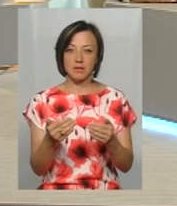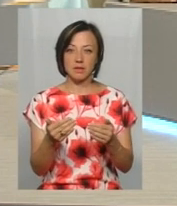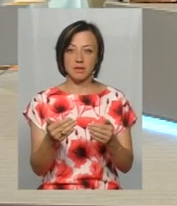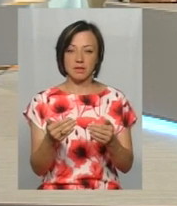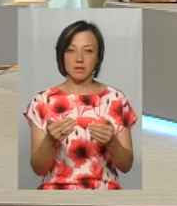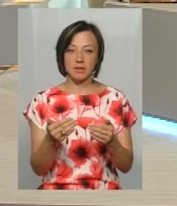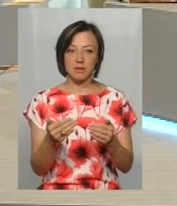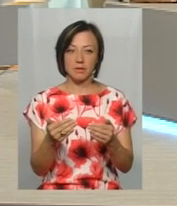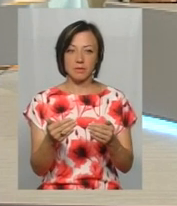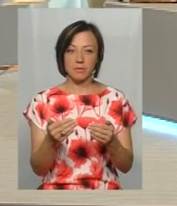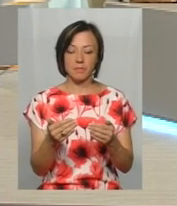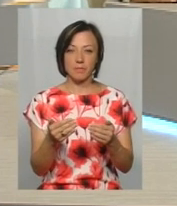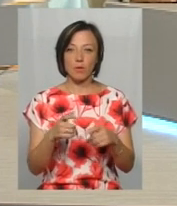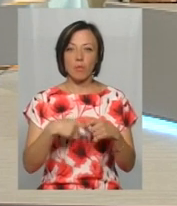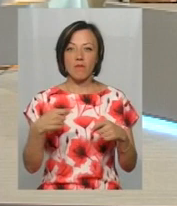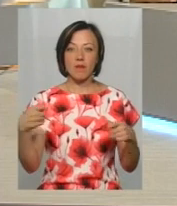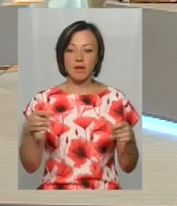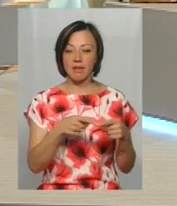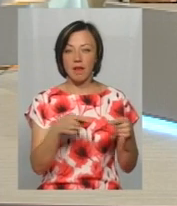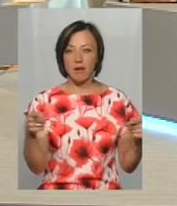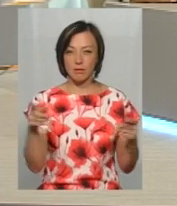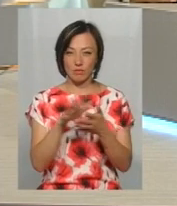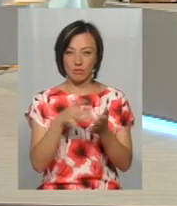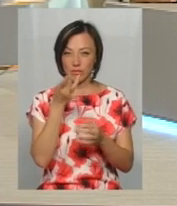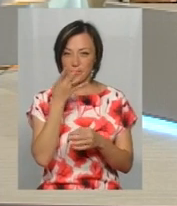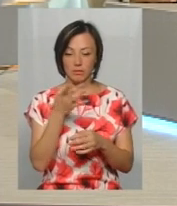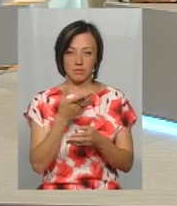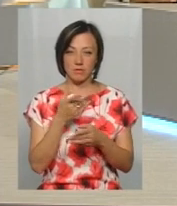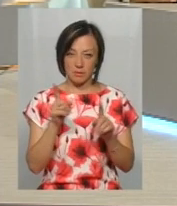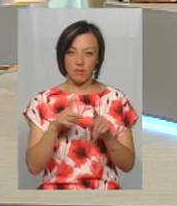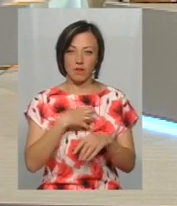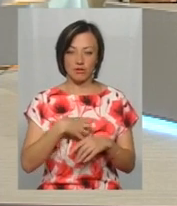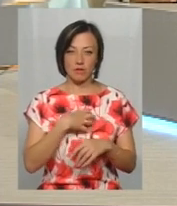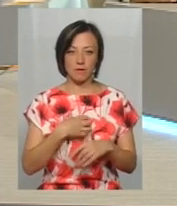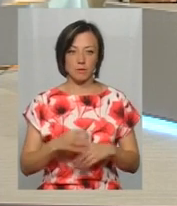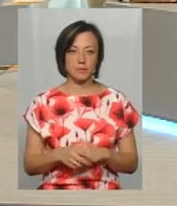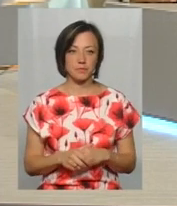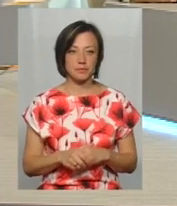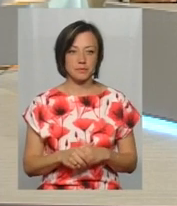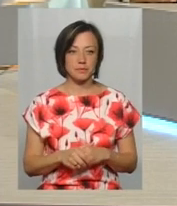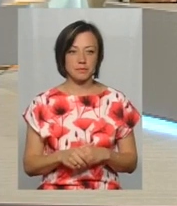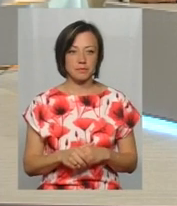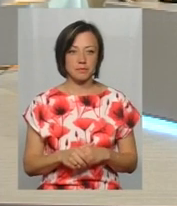термін, уповільнюється термін розкладання. Це теж досить важливо.